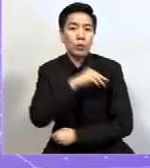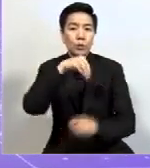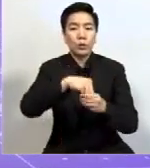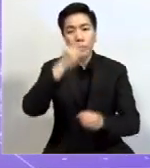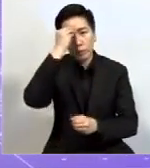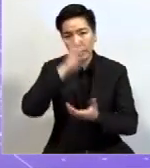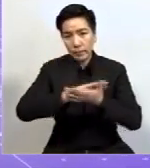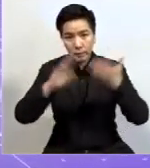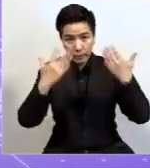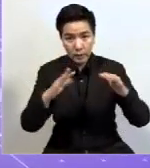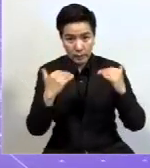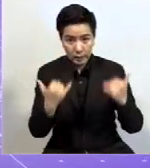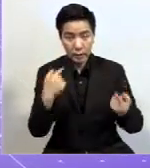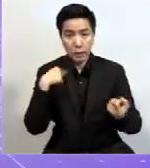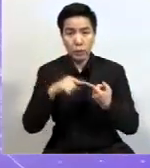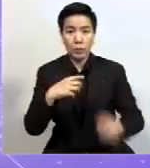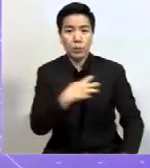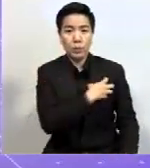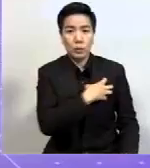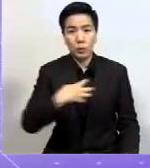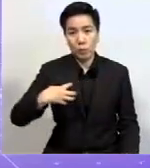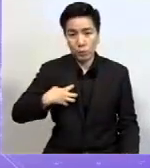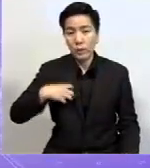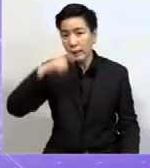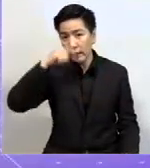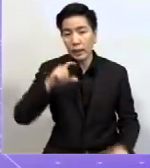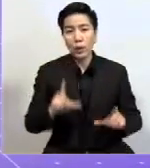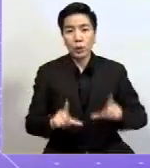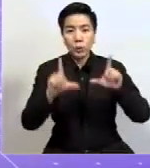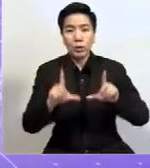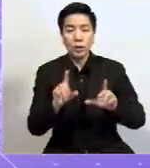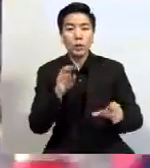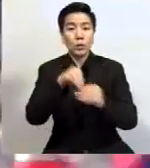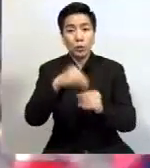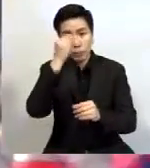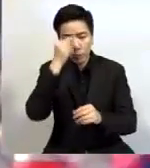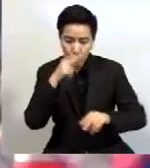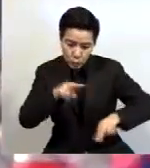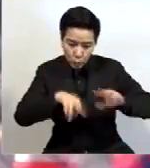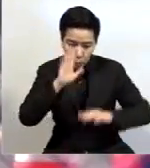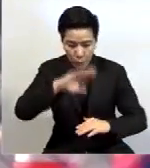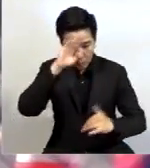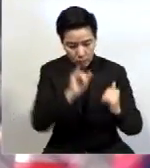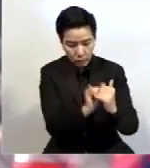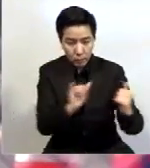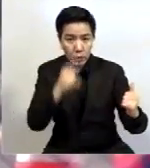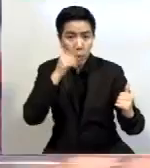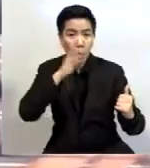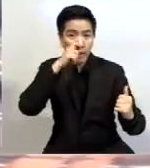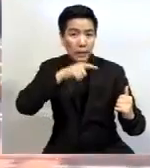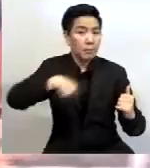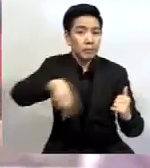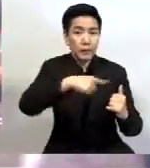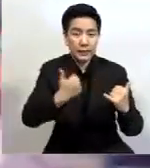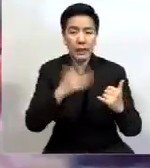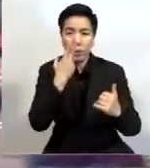ในญี่ปุ่นแล้วค่ะซึ่งทางสถานเอกอัครราชทูตณกรุงโตเกียวก็ได้มีการติดตามอาการของผู้ป่วยนะคะซึ่งเป็นคนไทย